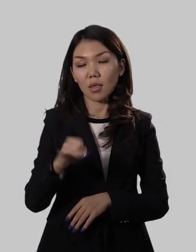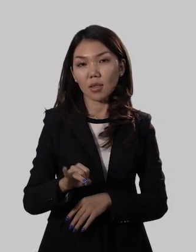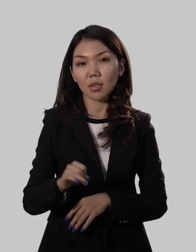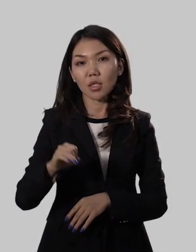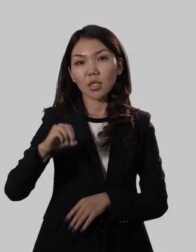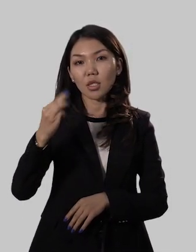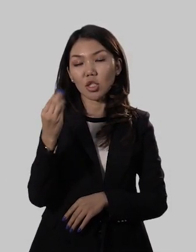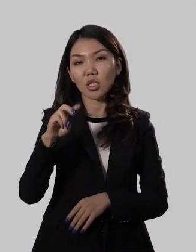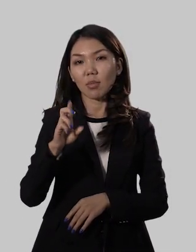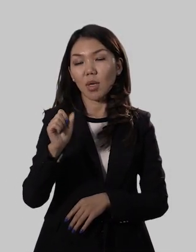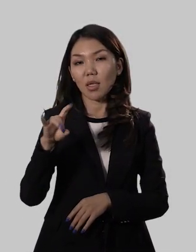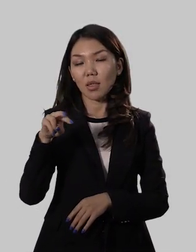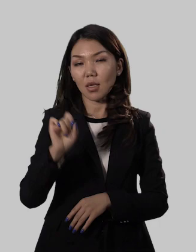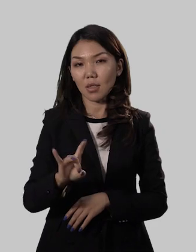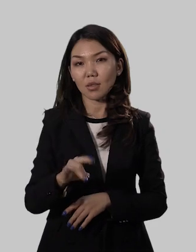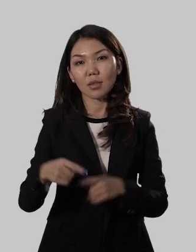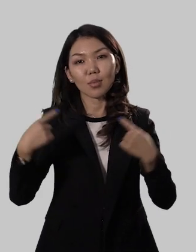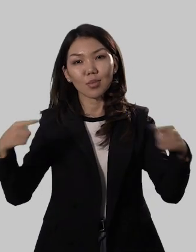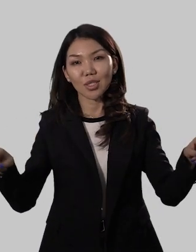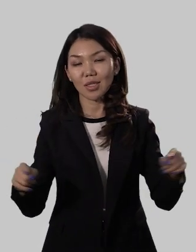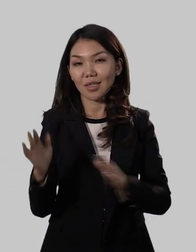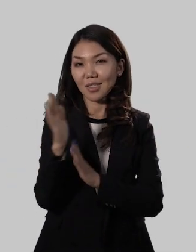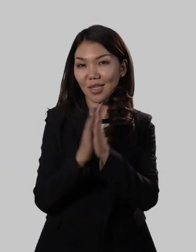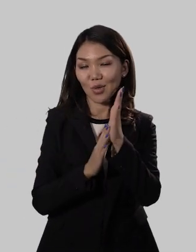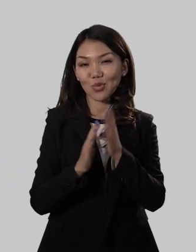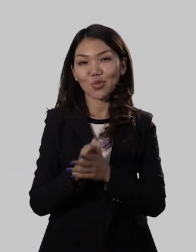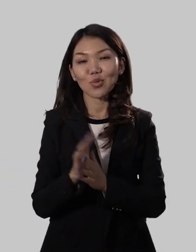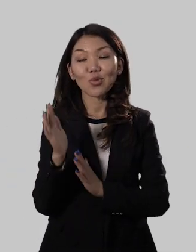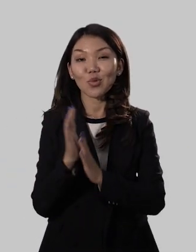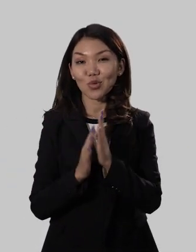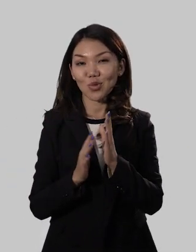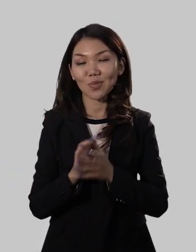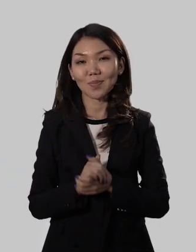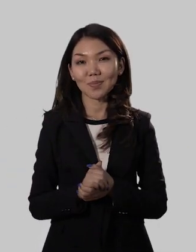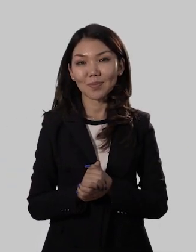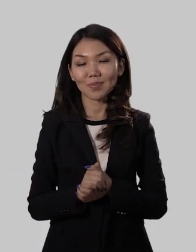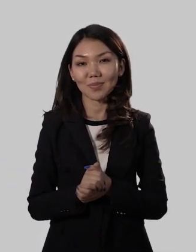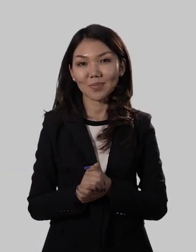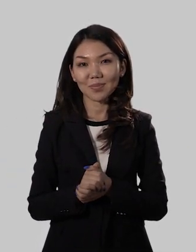токойлору, шалбаалар жана башка дары өсүмдүктөр өсөт.